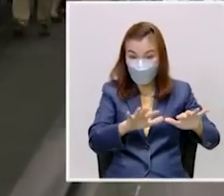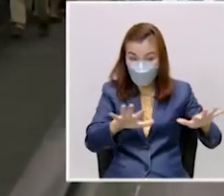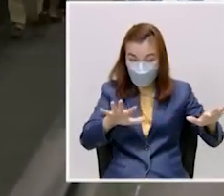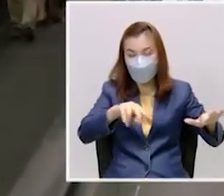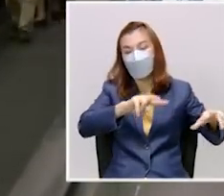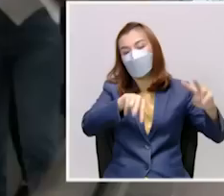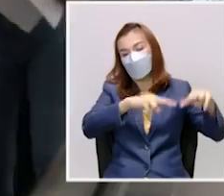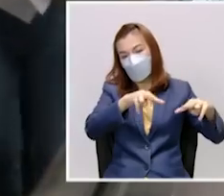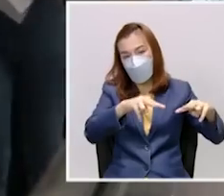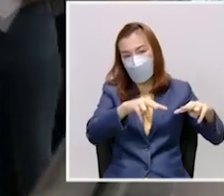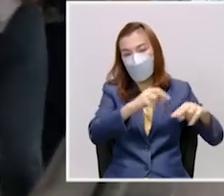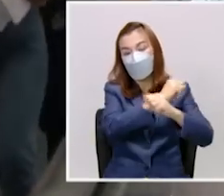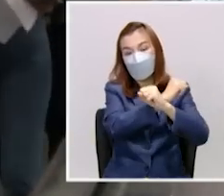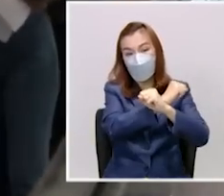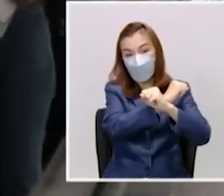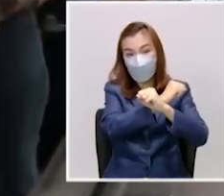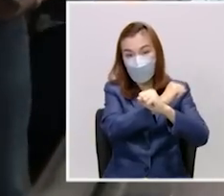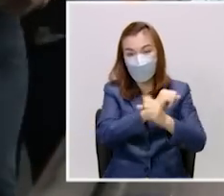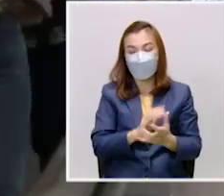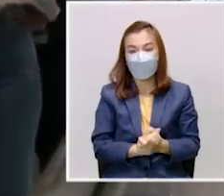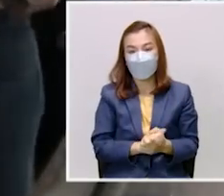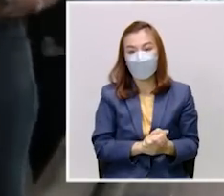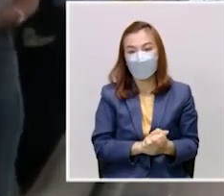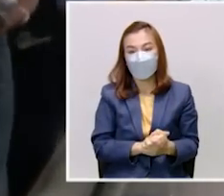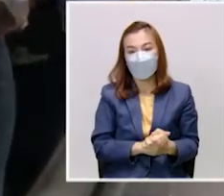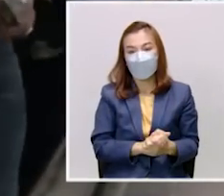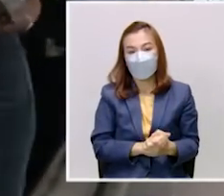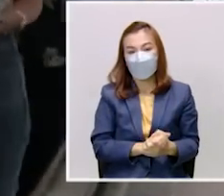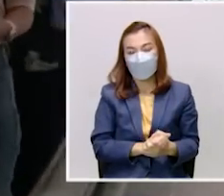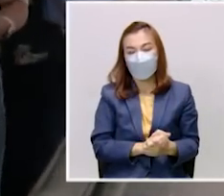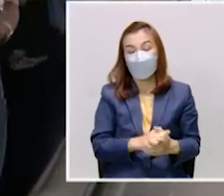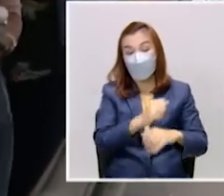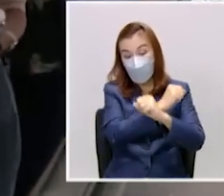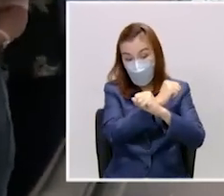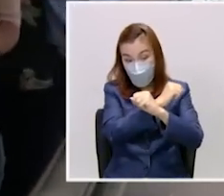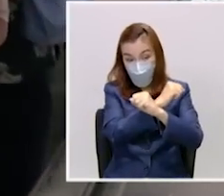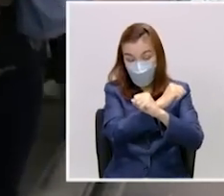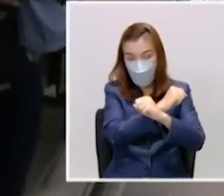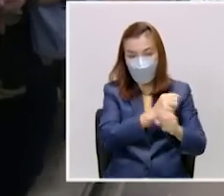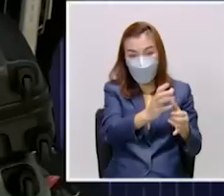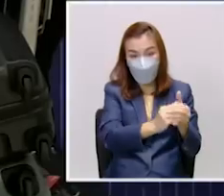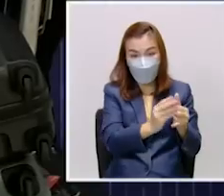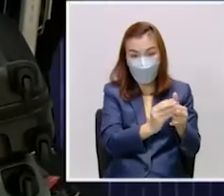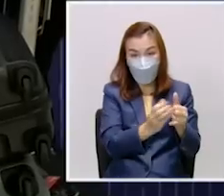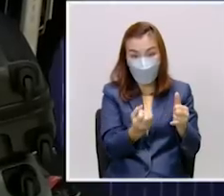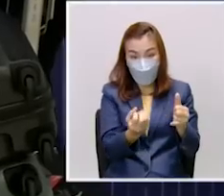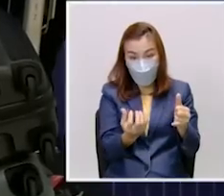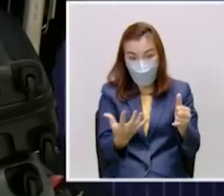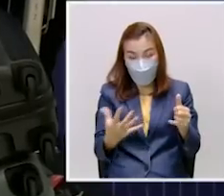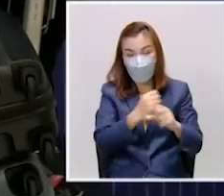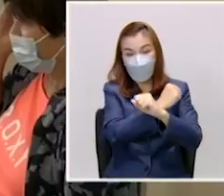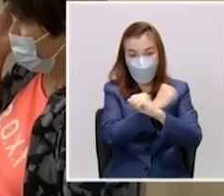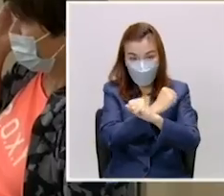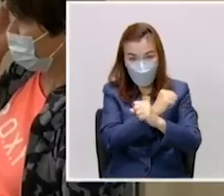าดโควิดเนี่ยอย่าตัวเลขอย่าให้สูงกว่าเดิมสูงกว่าปัจจุบันและสำคัญที่สุดว่าคน